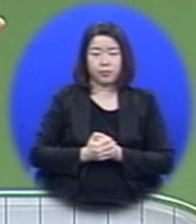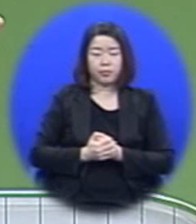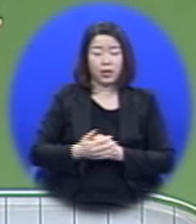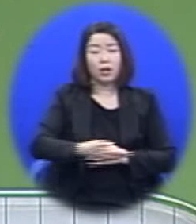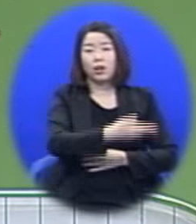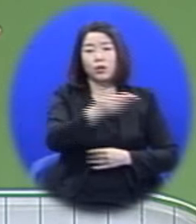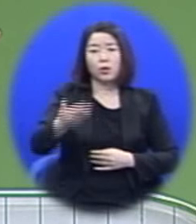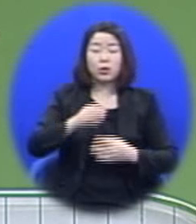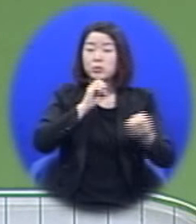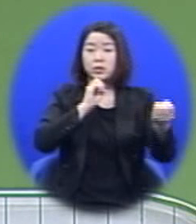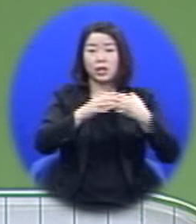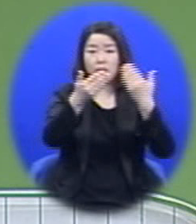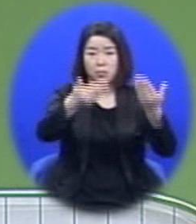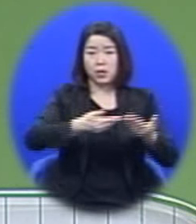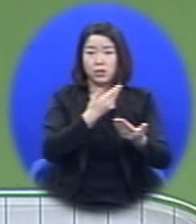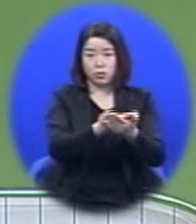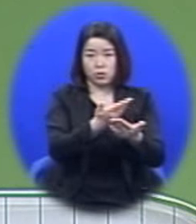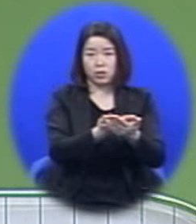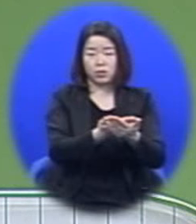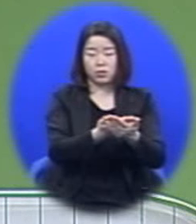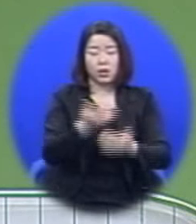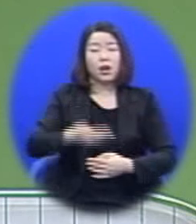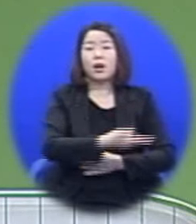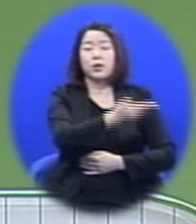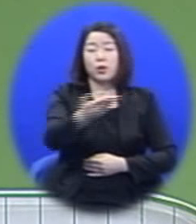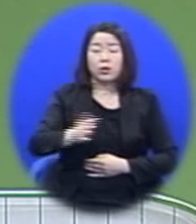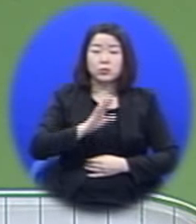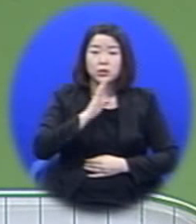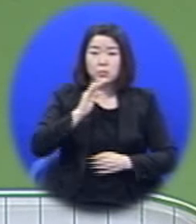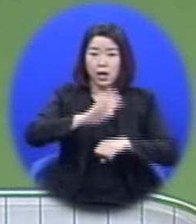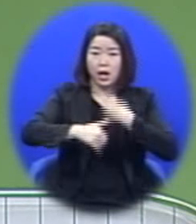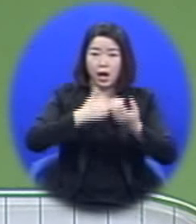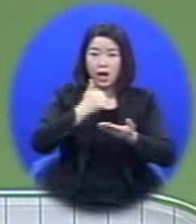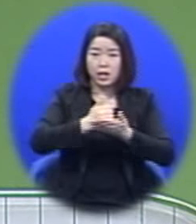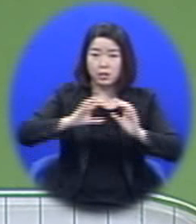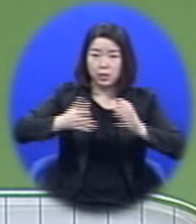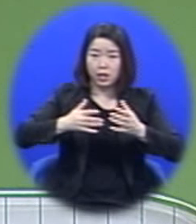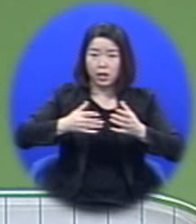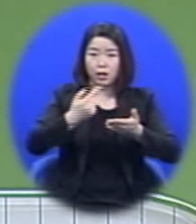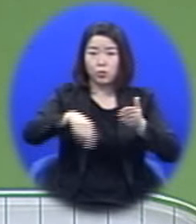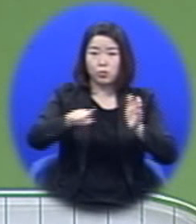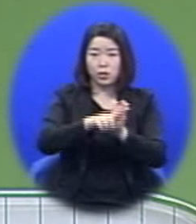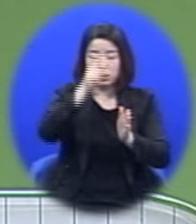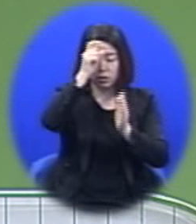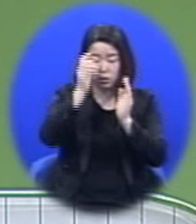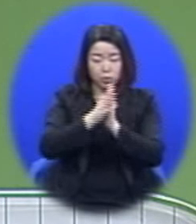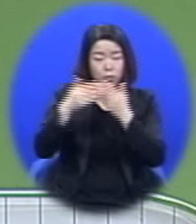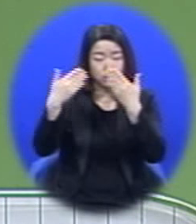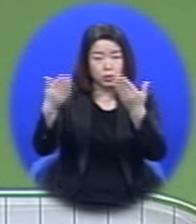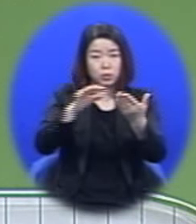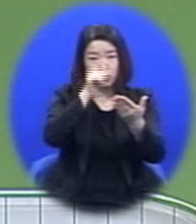여러분들이 대답해 주세요. 여러분들은 정말 하나님의 나라를 위해서 기도하십니까?